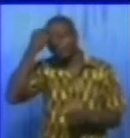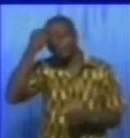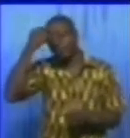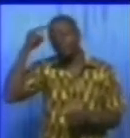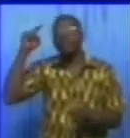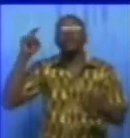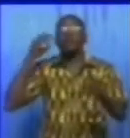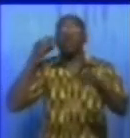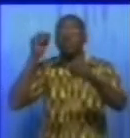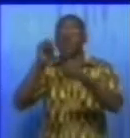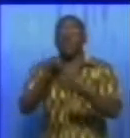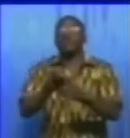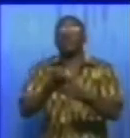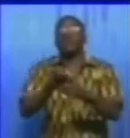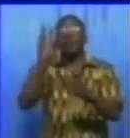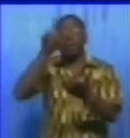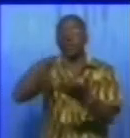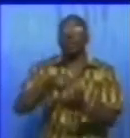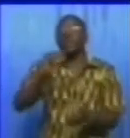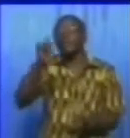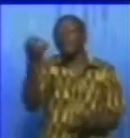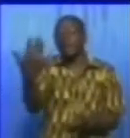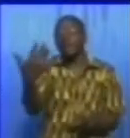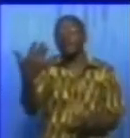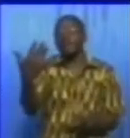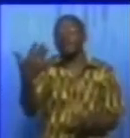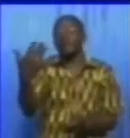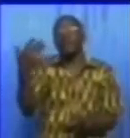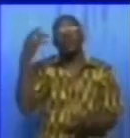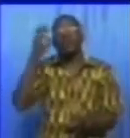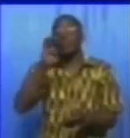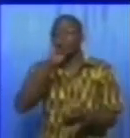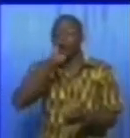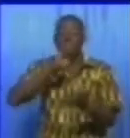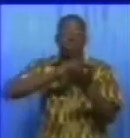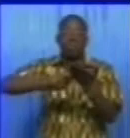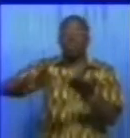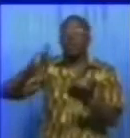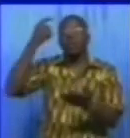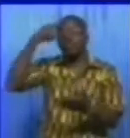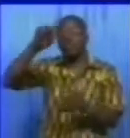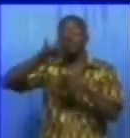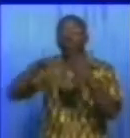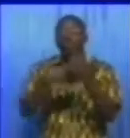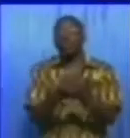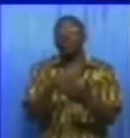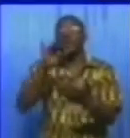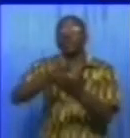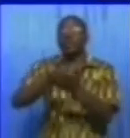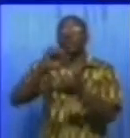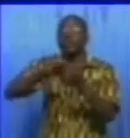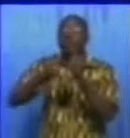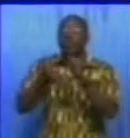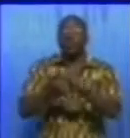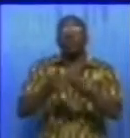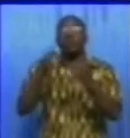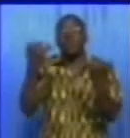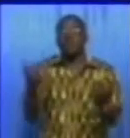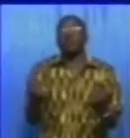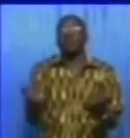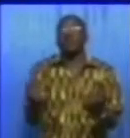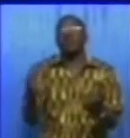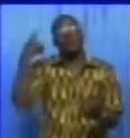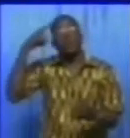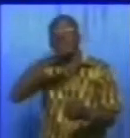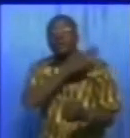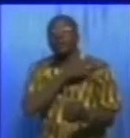d'atteindre d'ici 2015, là, en tout cas, l'eau potable pour tous. Et ce problème est d'actualité. Le taux